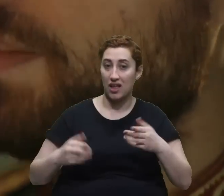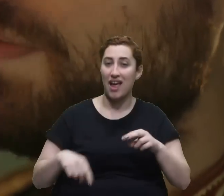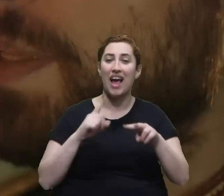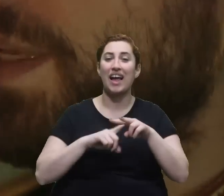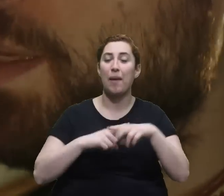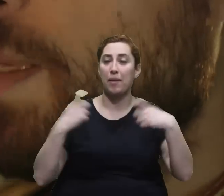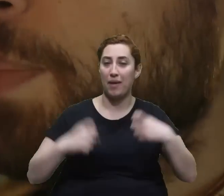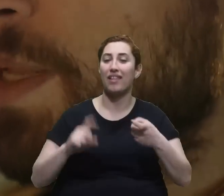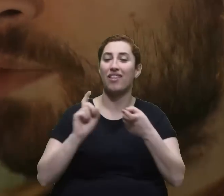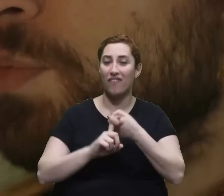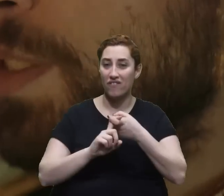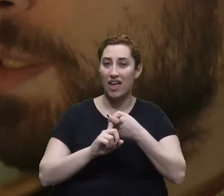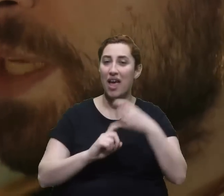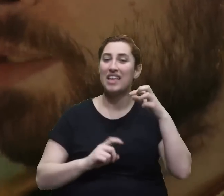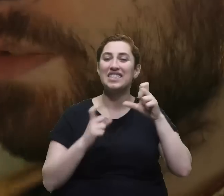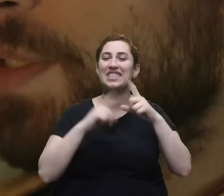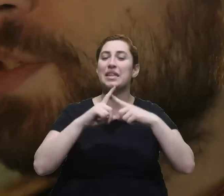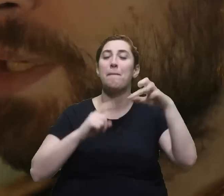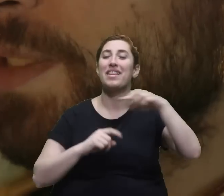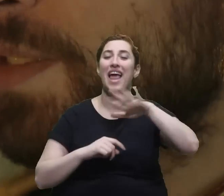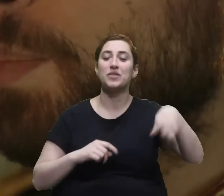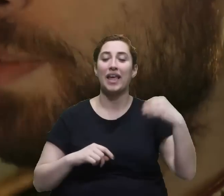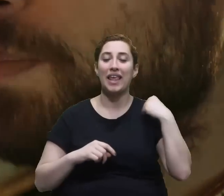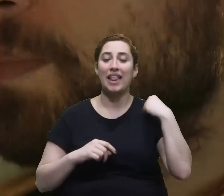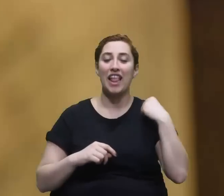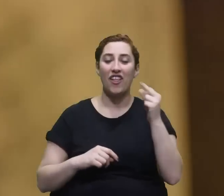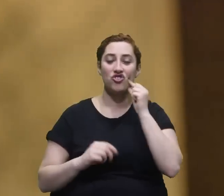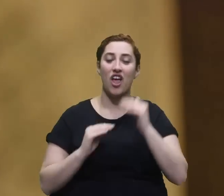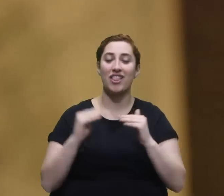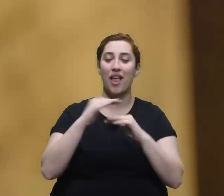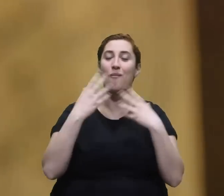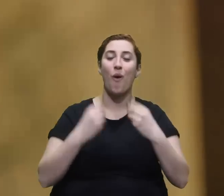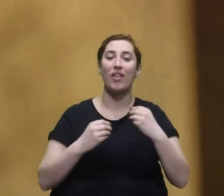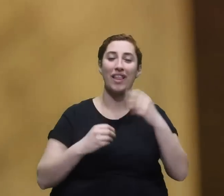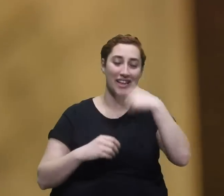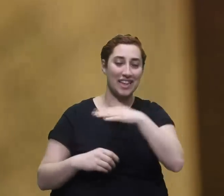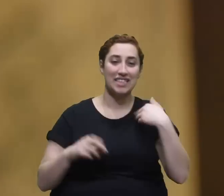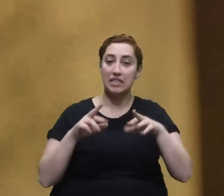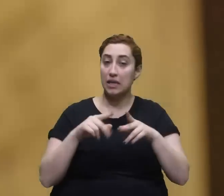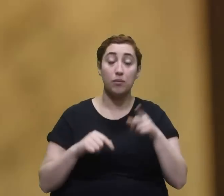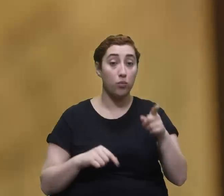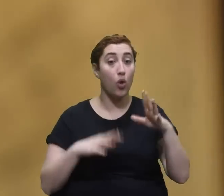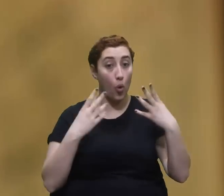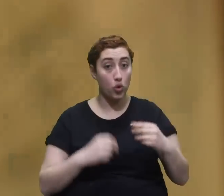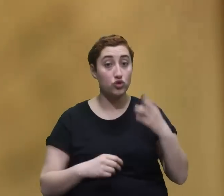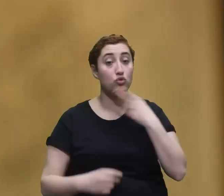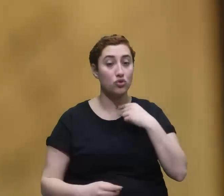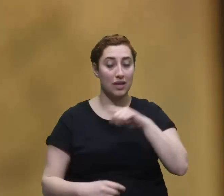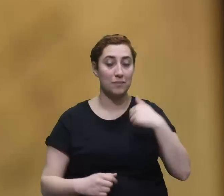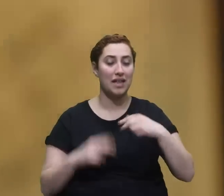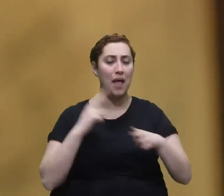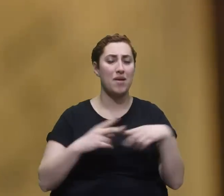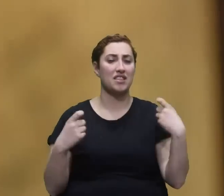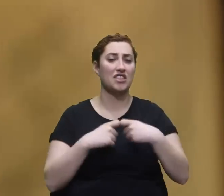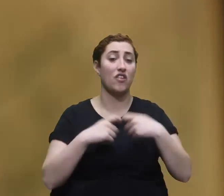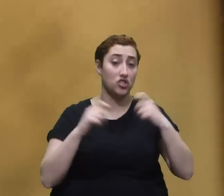Kremlin Meydanı ve dahi Petersburg'daki yeniden diriliş kilisesi gibi. Bu durumda Ruslar bize derhal